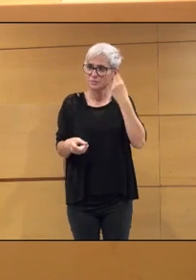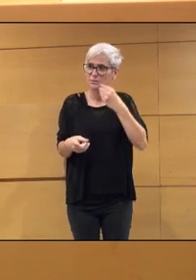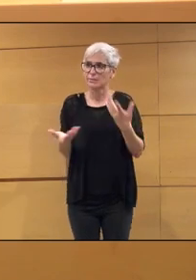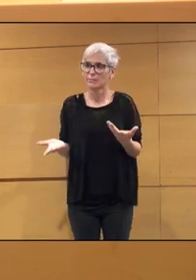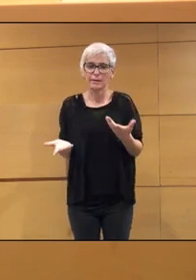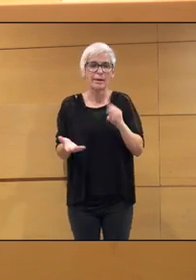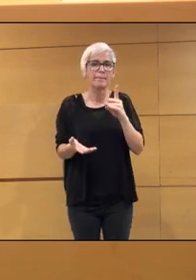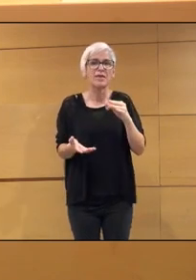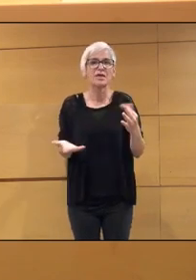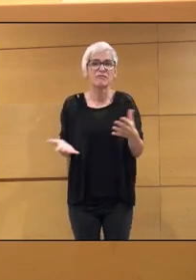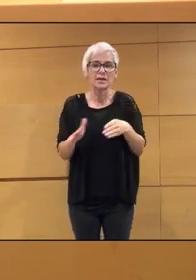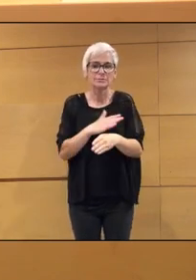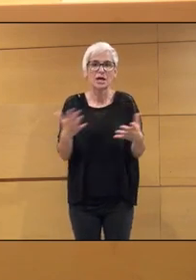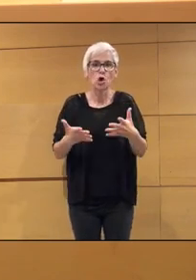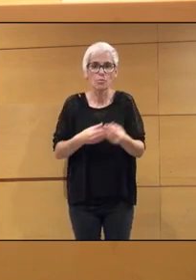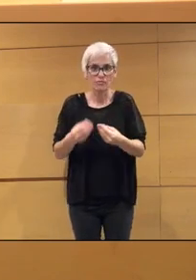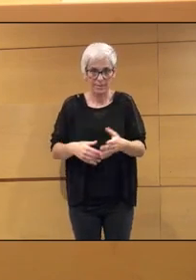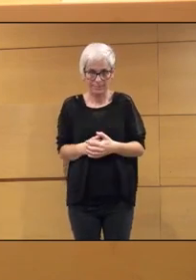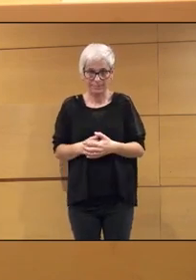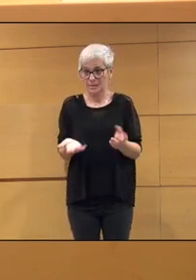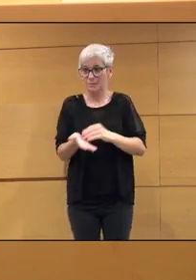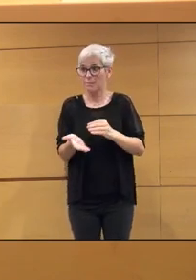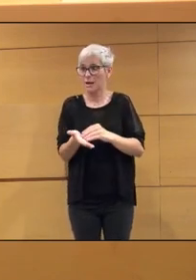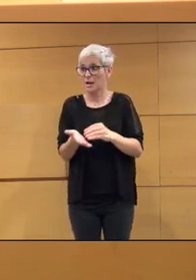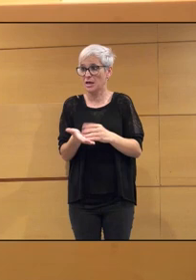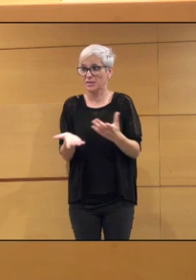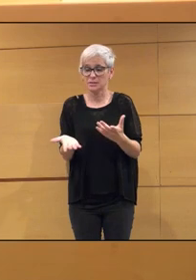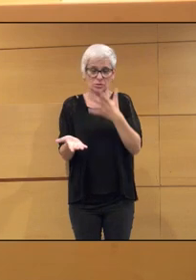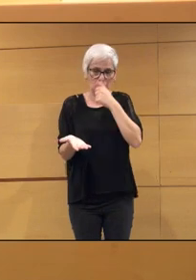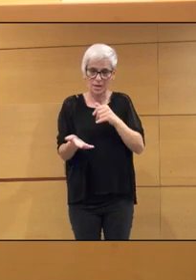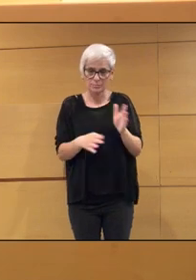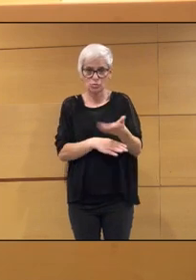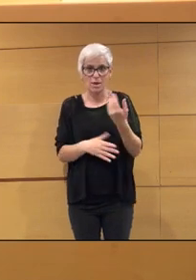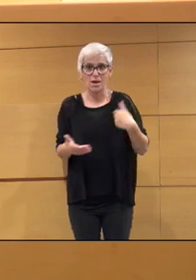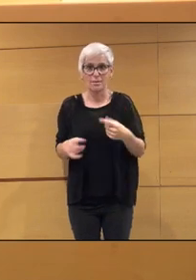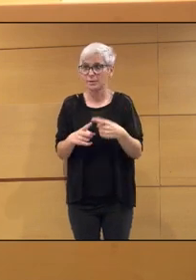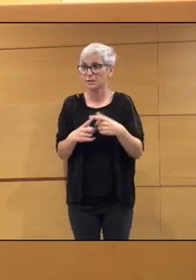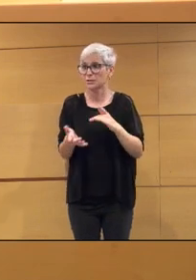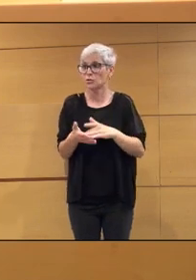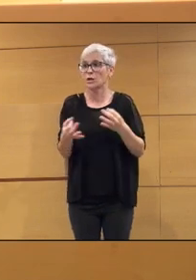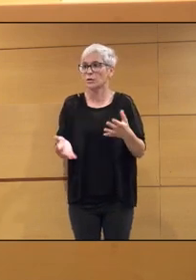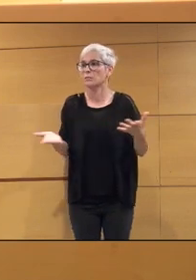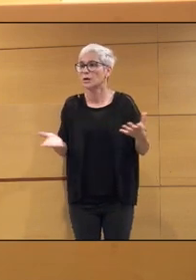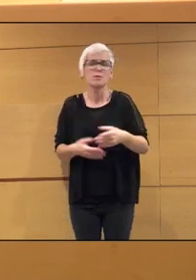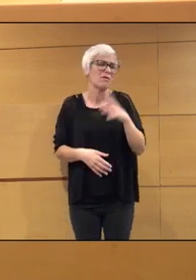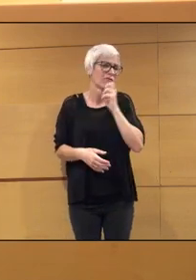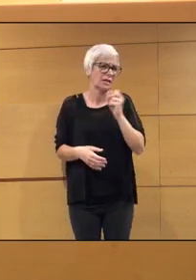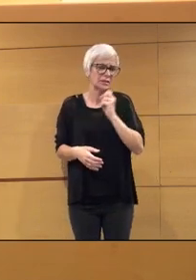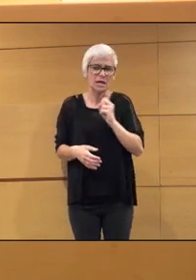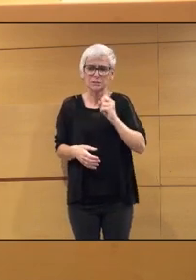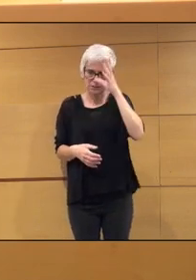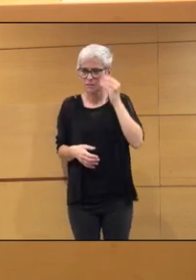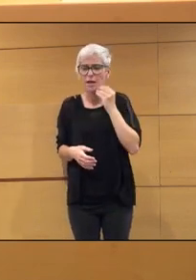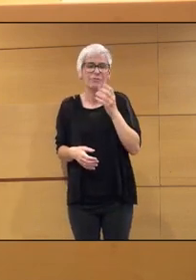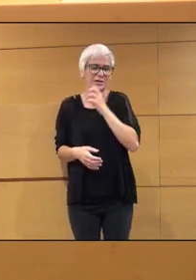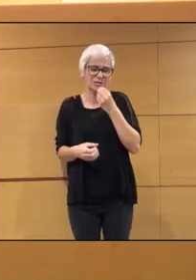un PDF accessible? Perquè a vegades no arribem a superar, i jo quan arribi a la meva feina em diran, què tal? Fantàstic, tot molt guai,